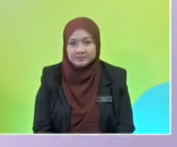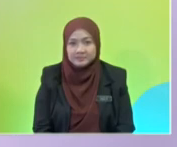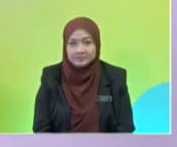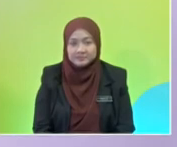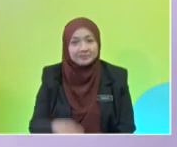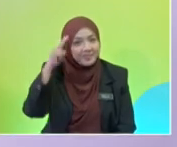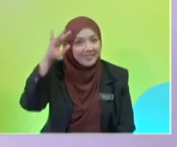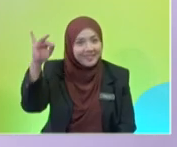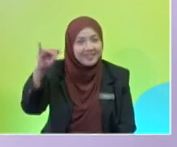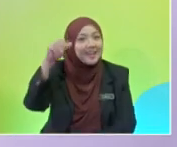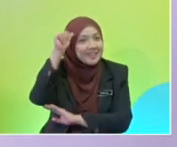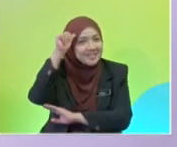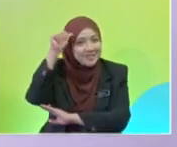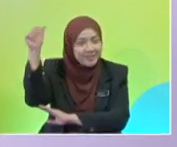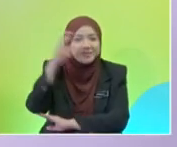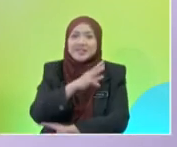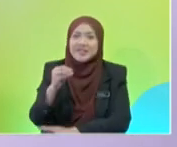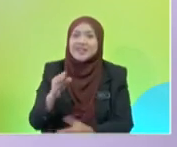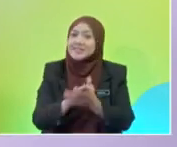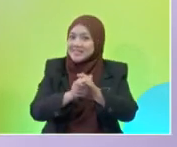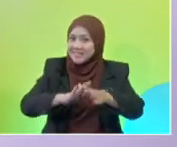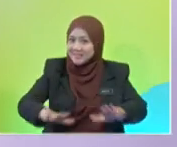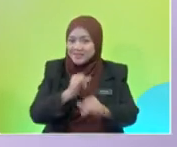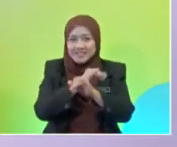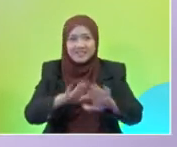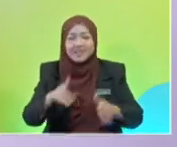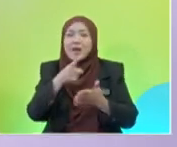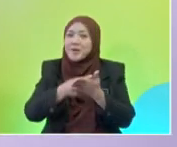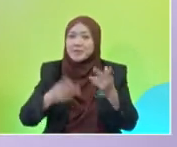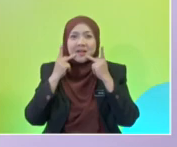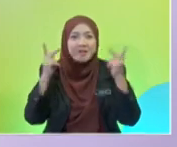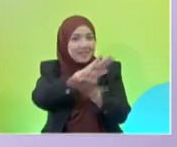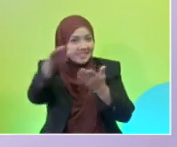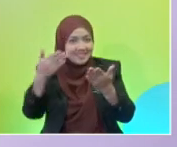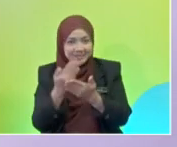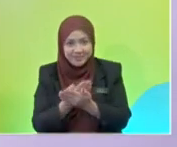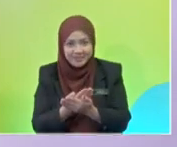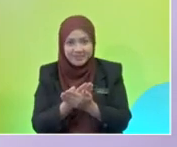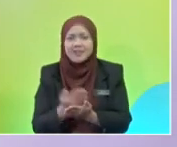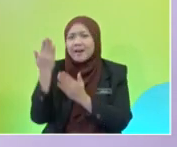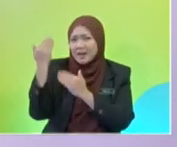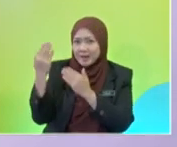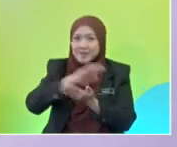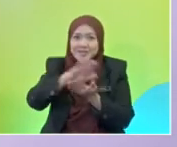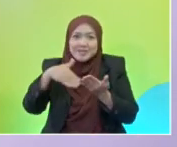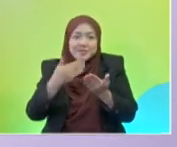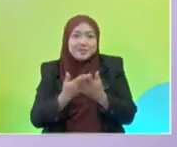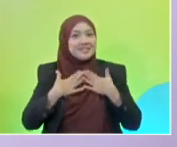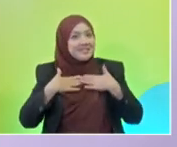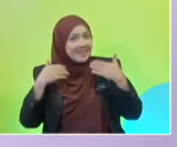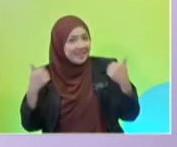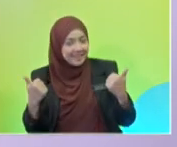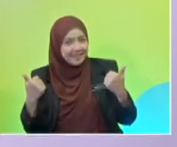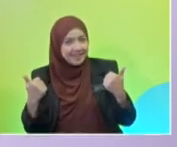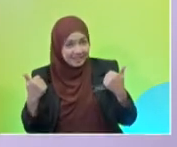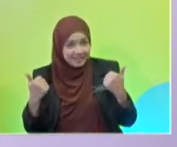Hai assalamualaikum dan selamat sejahtera Apa kabar semua harapnya semua sehat dan ceria selalu ya saya